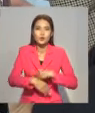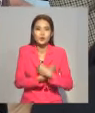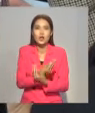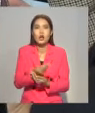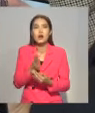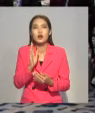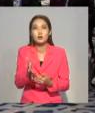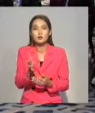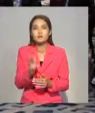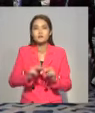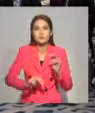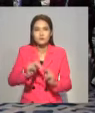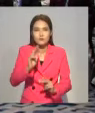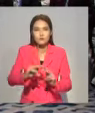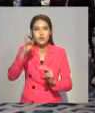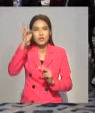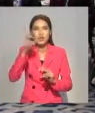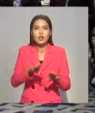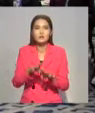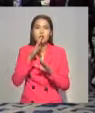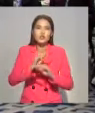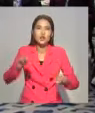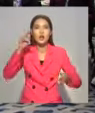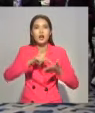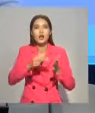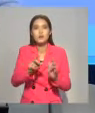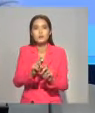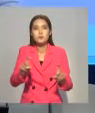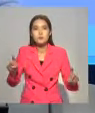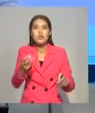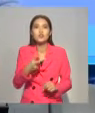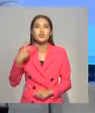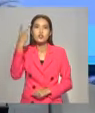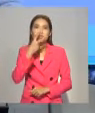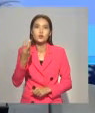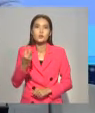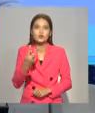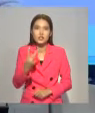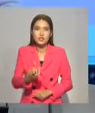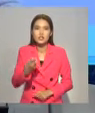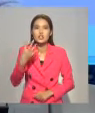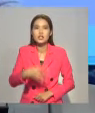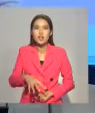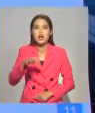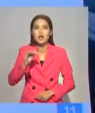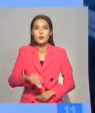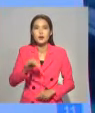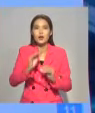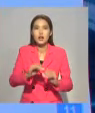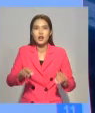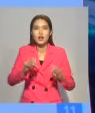салатын боламыз. Қазақстан бойынша жайлы мектеп жобасы аясында алдағы 2 жылдың ішінде тағы 740 мың білім алушыға